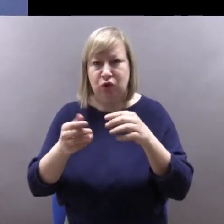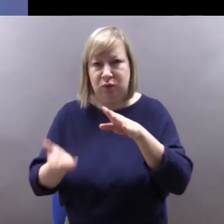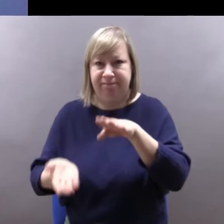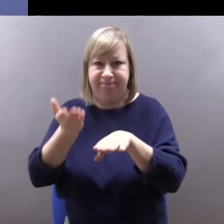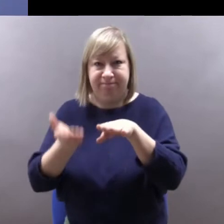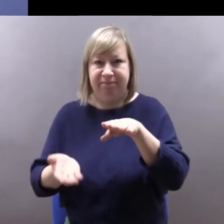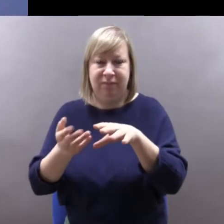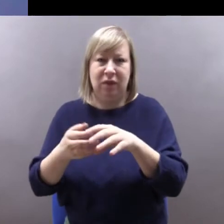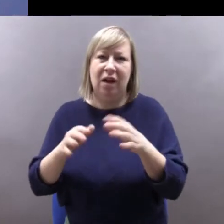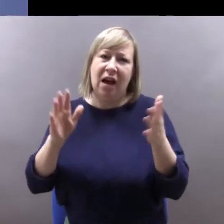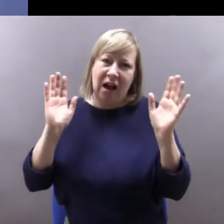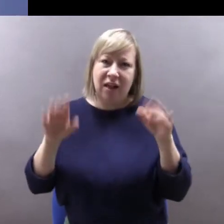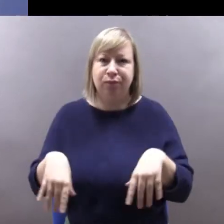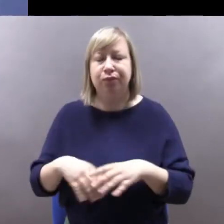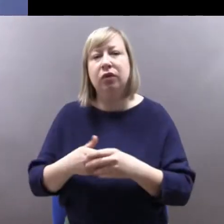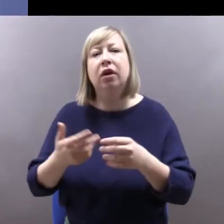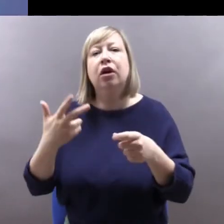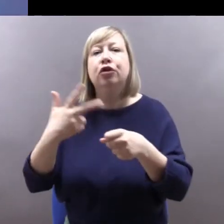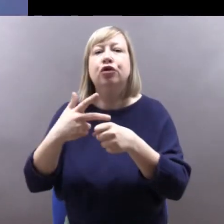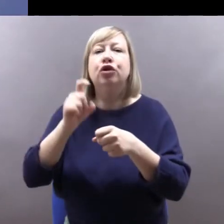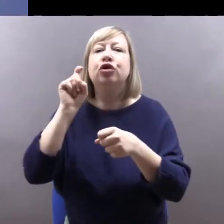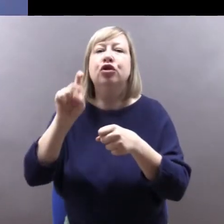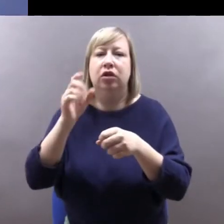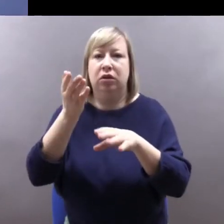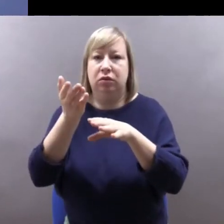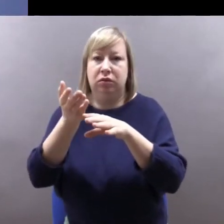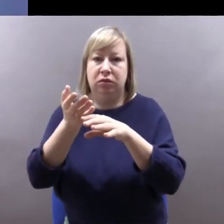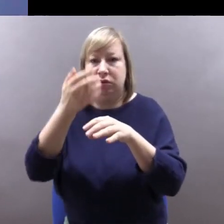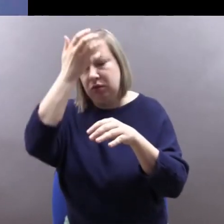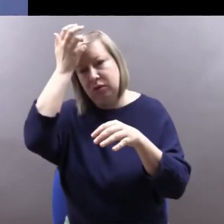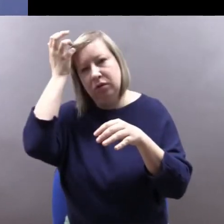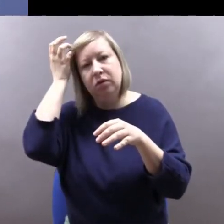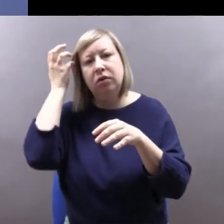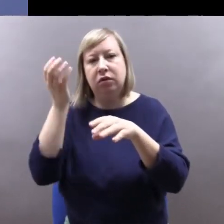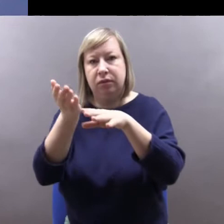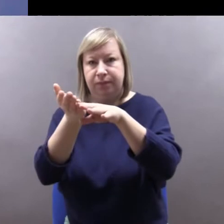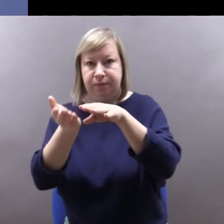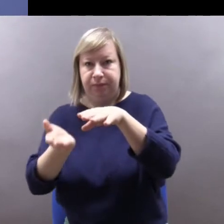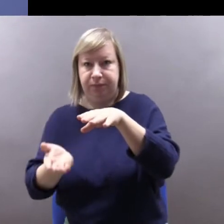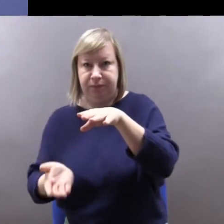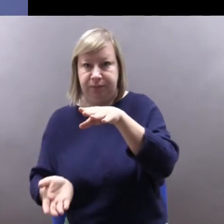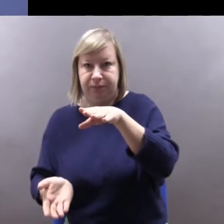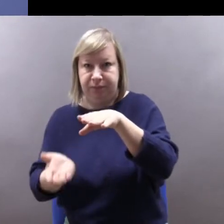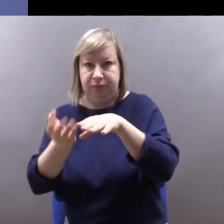powiedzmy, że jakieś do 30 sekund, do minuty, w jedną lub drugą stronę.